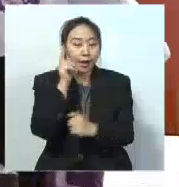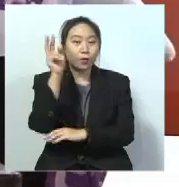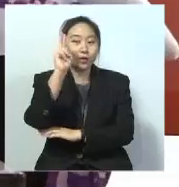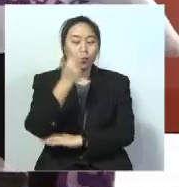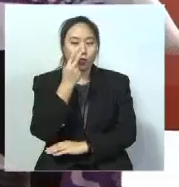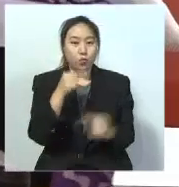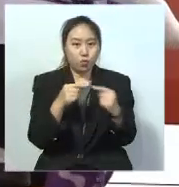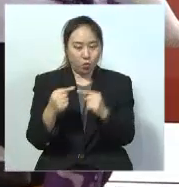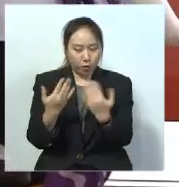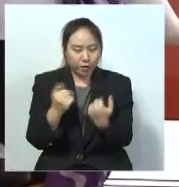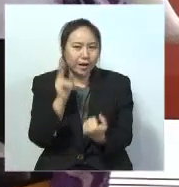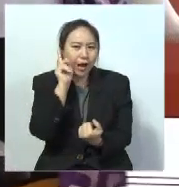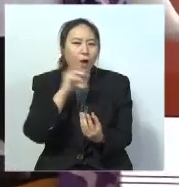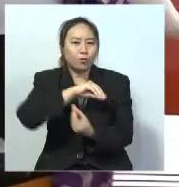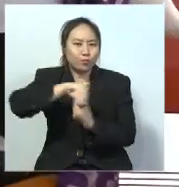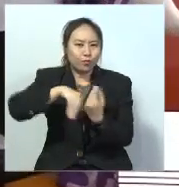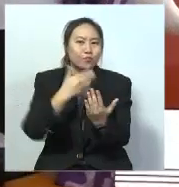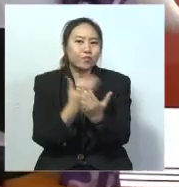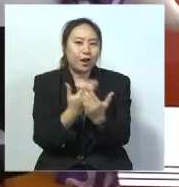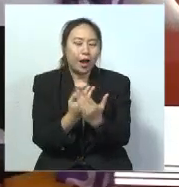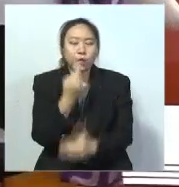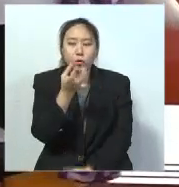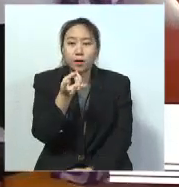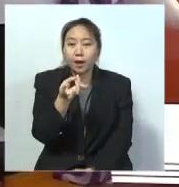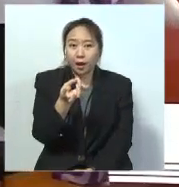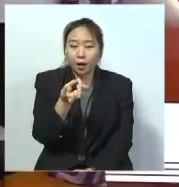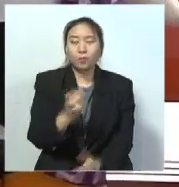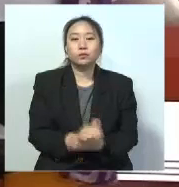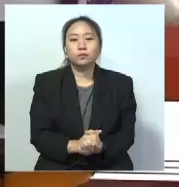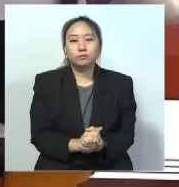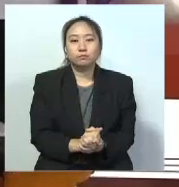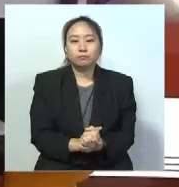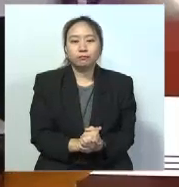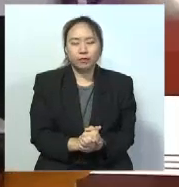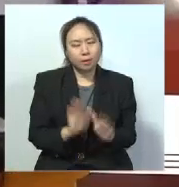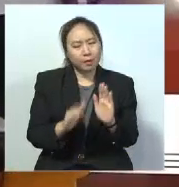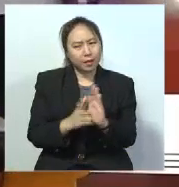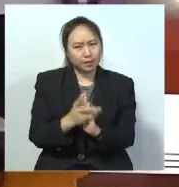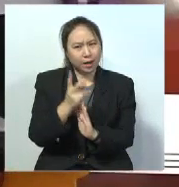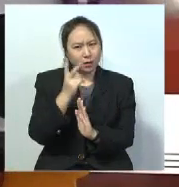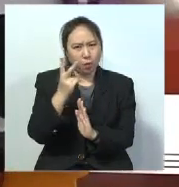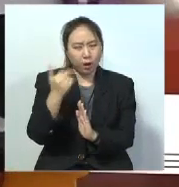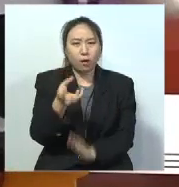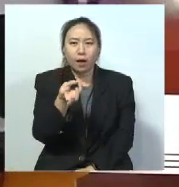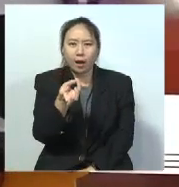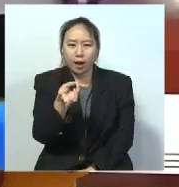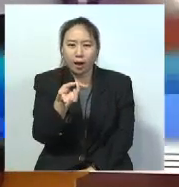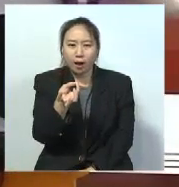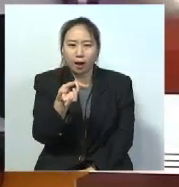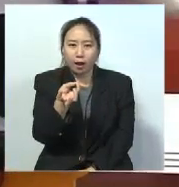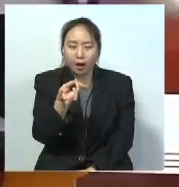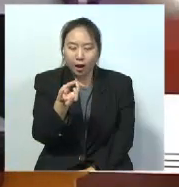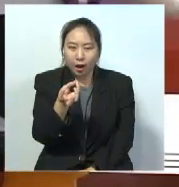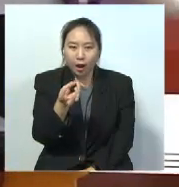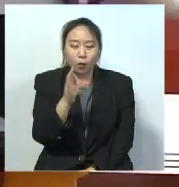ช่วงนี้ดูความเคลื่อนไหวในประเด็นเศรษฐกิจนะคะเรื่องของราคาข้าว ก็เกือบสัก2อาทิตย์แล้วนะฮ ะ ที่ราคาข้าวเป